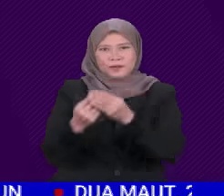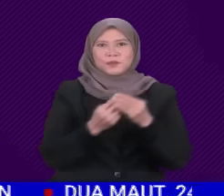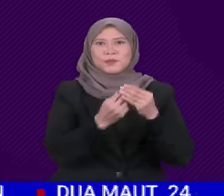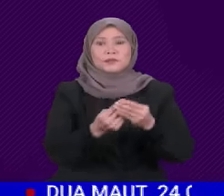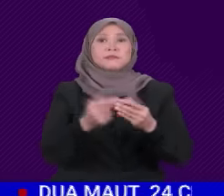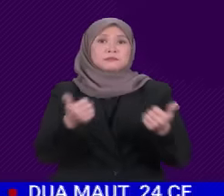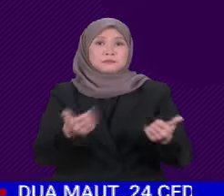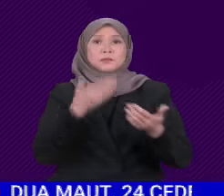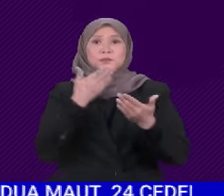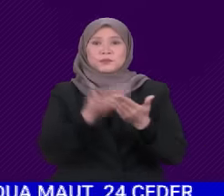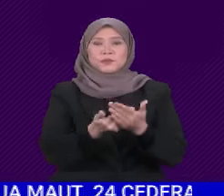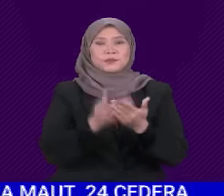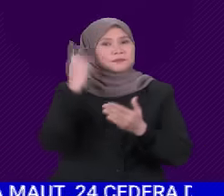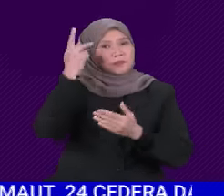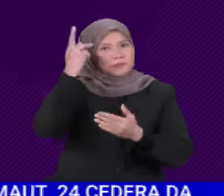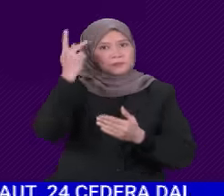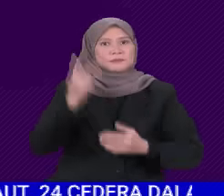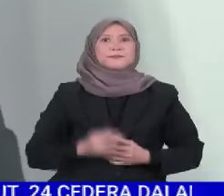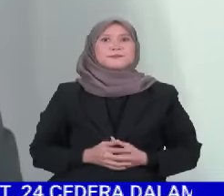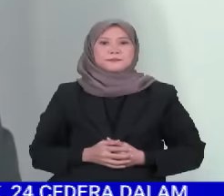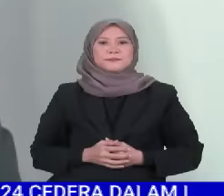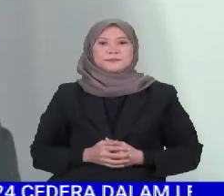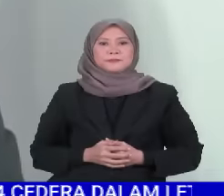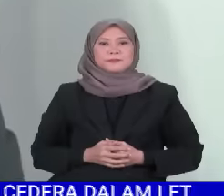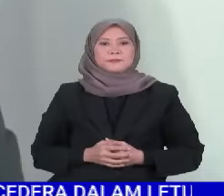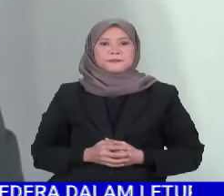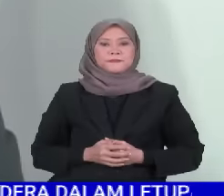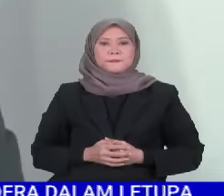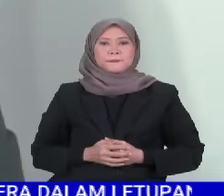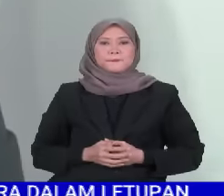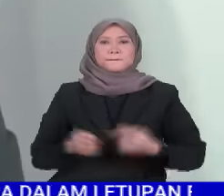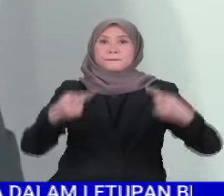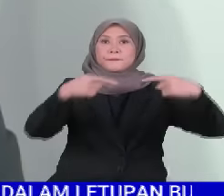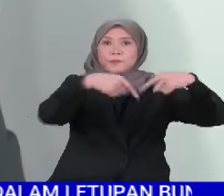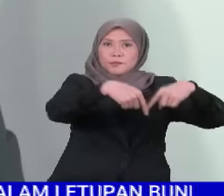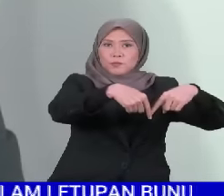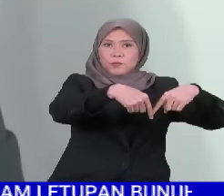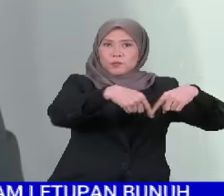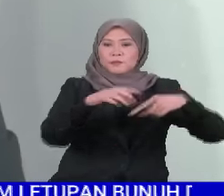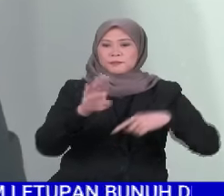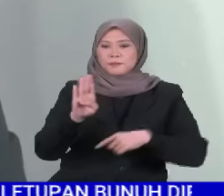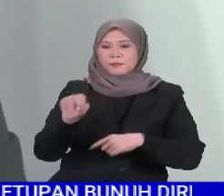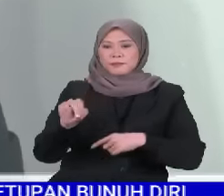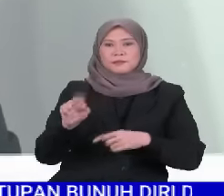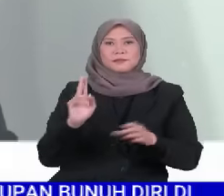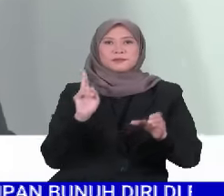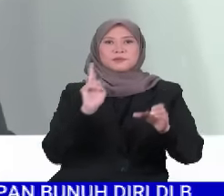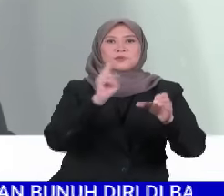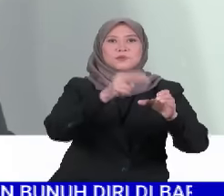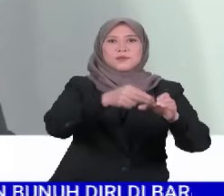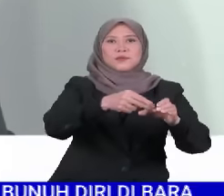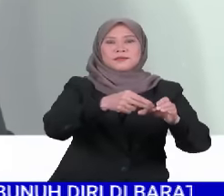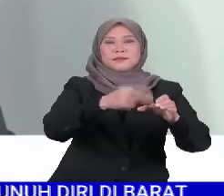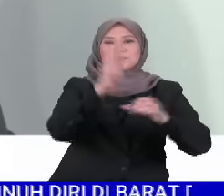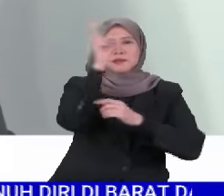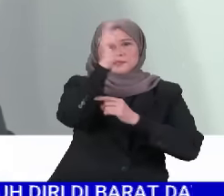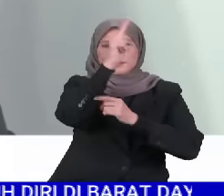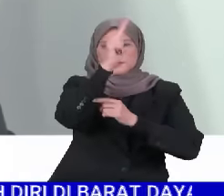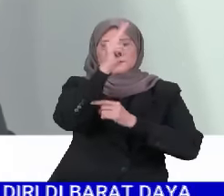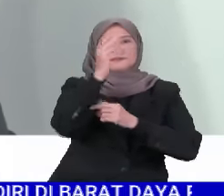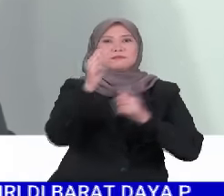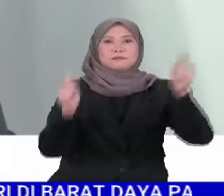ke arah rekonsiliasi politik bagi saya amnoa dan barisan nasional apabila menyertai kerajaan di bawah pimpinan